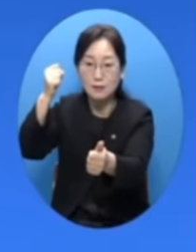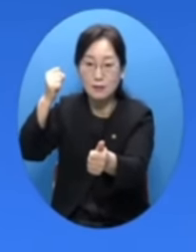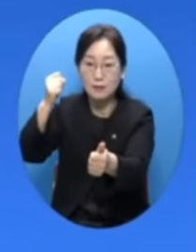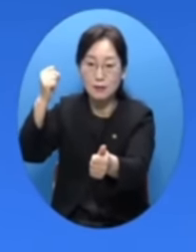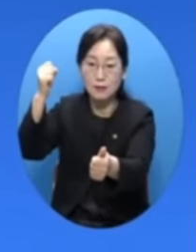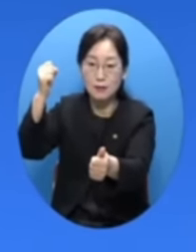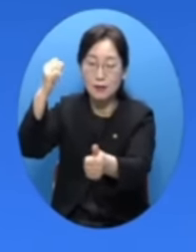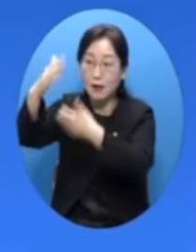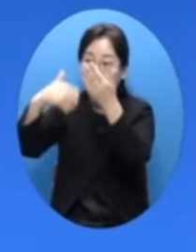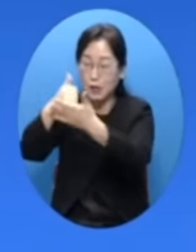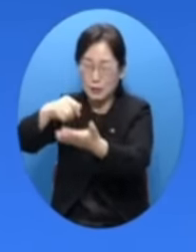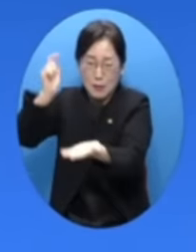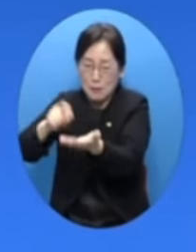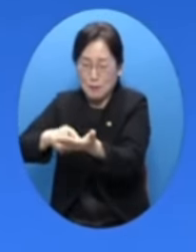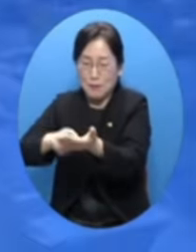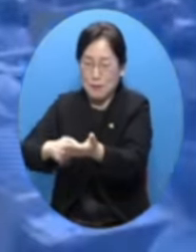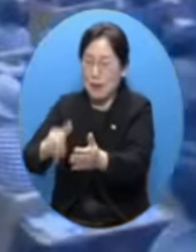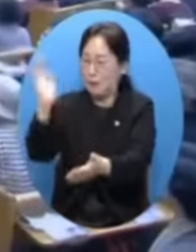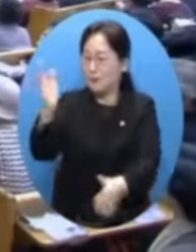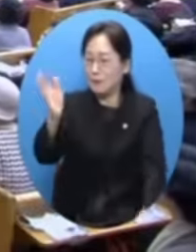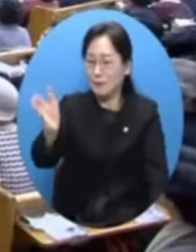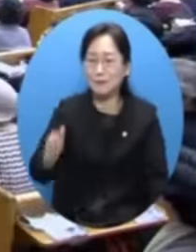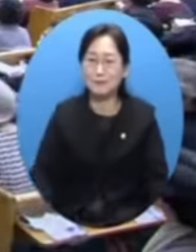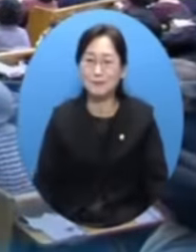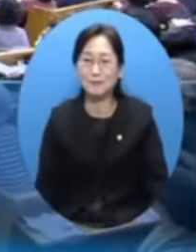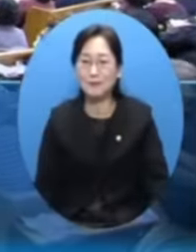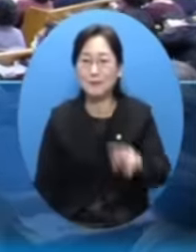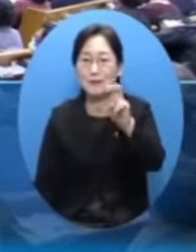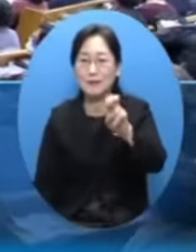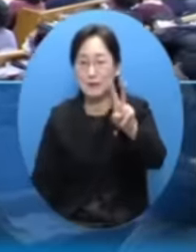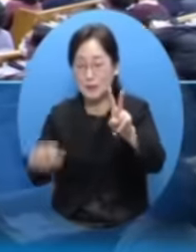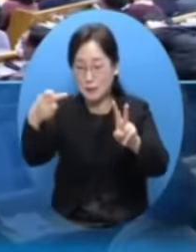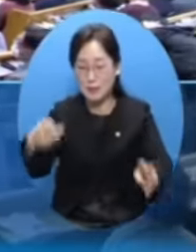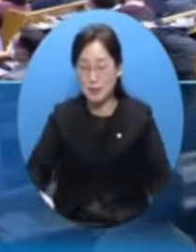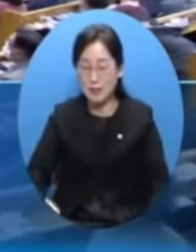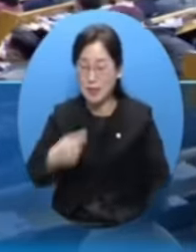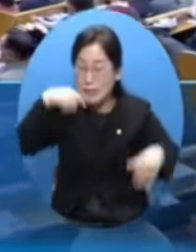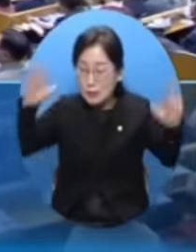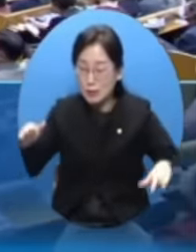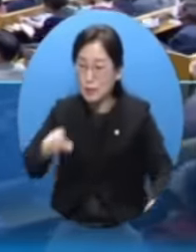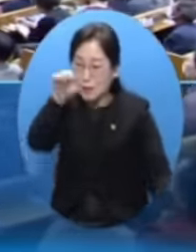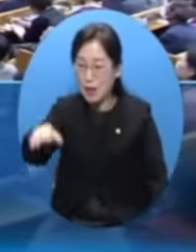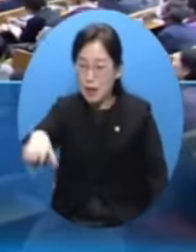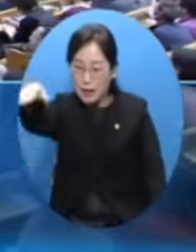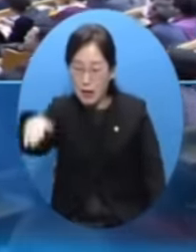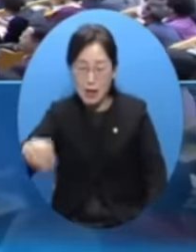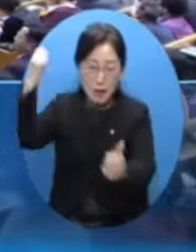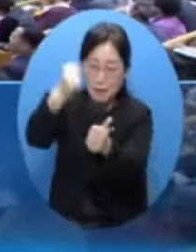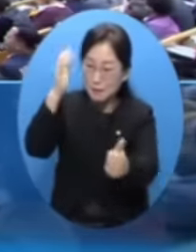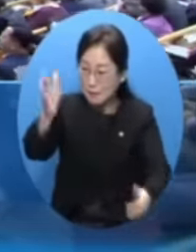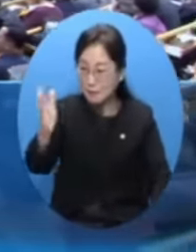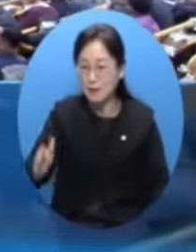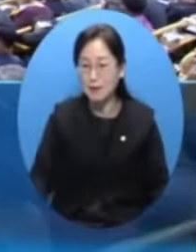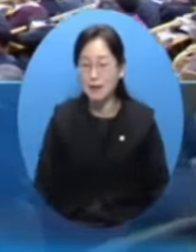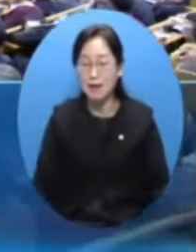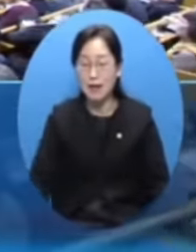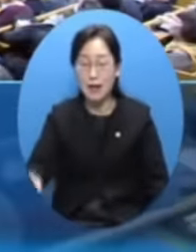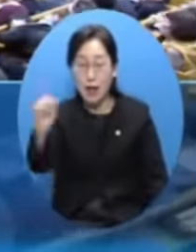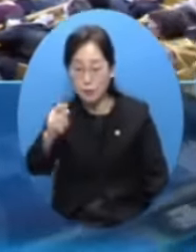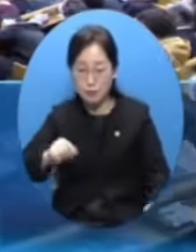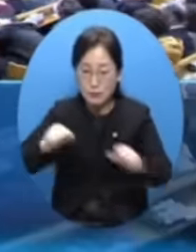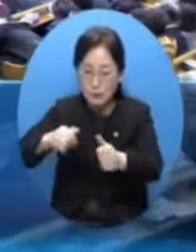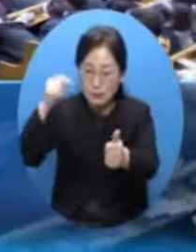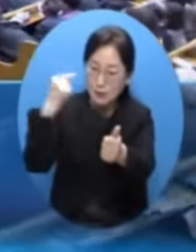하나님의 사자가 다급하게 그를 막았습니다. 22장 12절에 사자가 이르시되 그 아이에게 내 손을 대지 말라. 그에게 아무 일도 하지